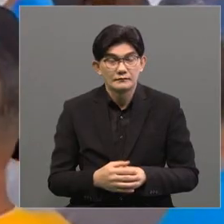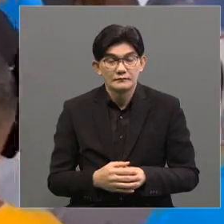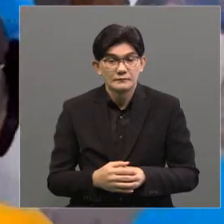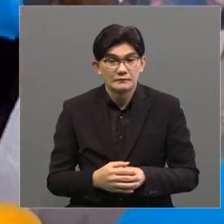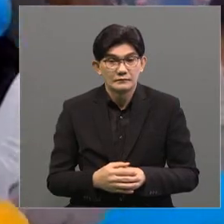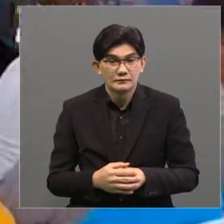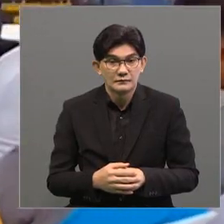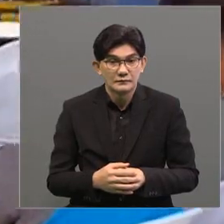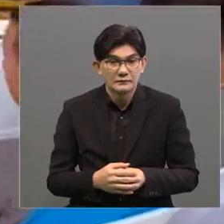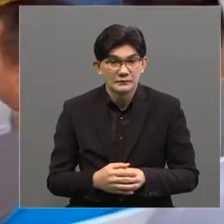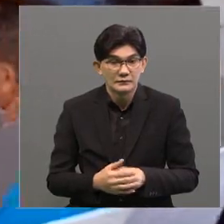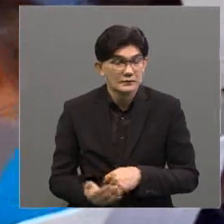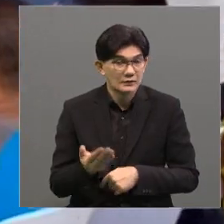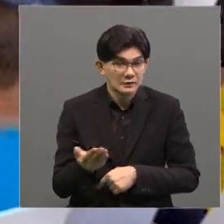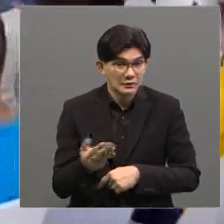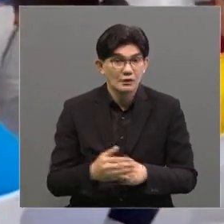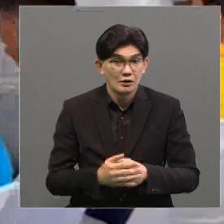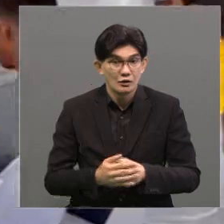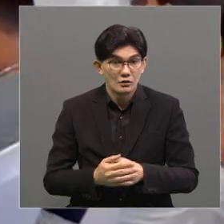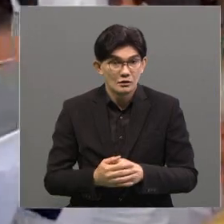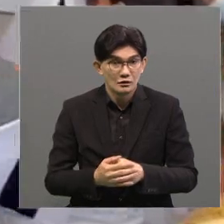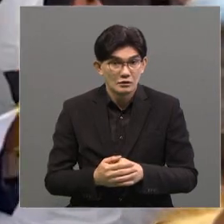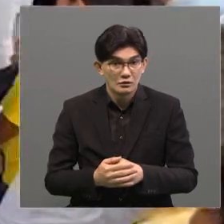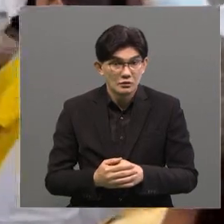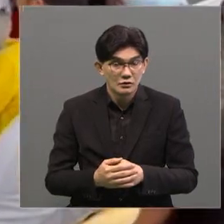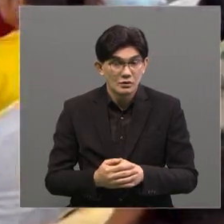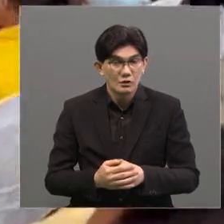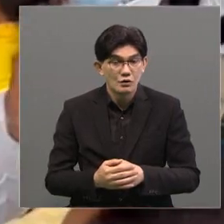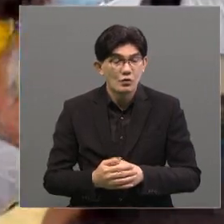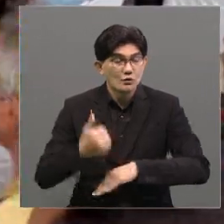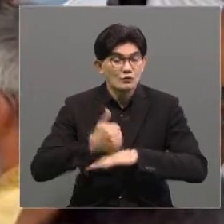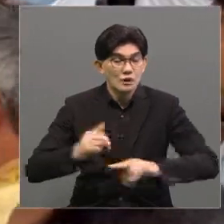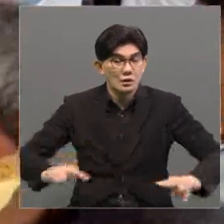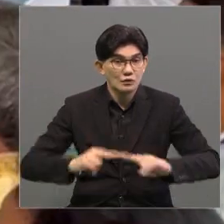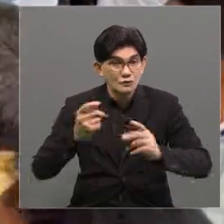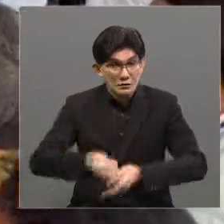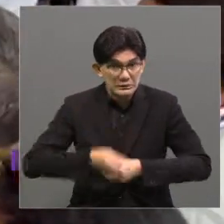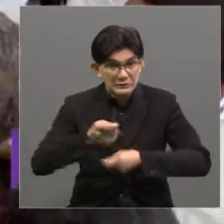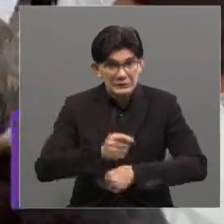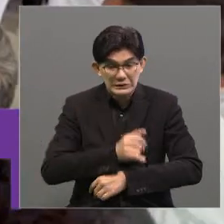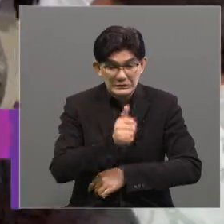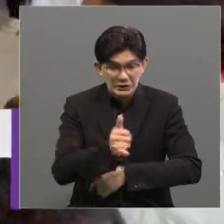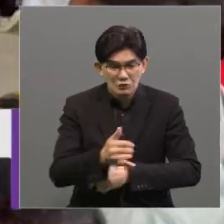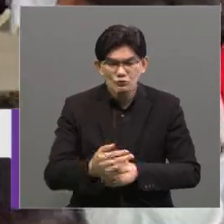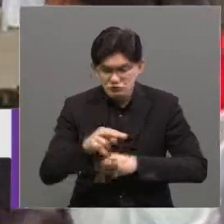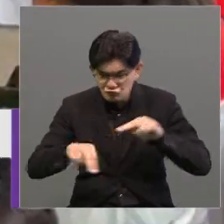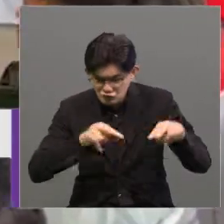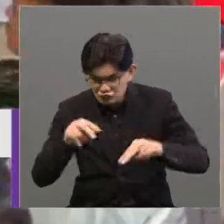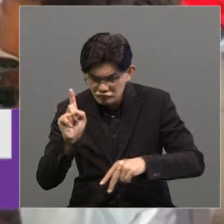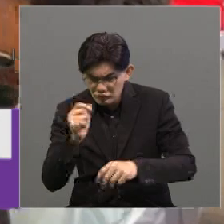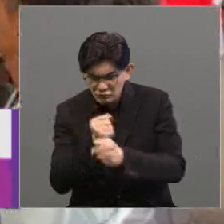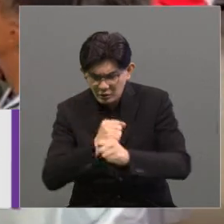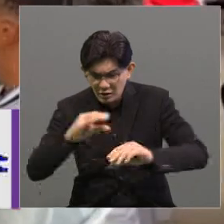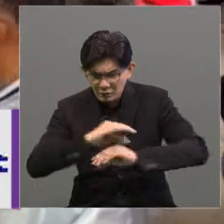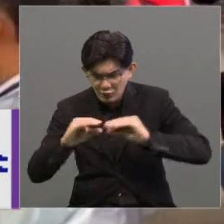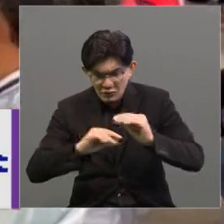ขณะที่ทางร้อยเอกธรรมนัสพรหมเผ่ารัฐมนตรีว่าการกระทรวงเกษตรและสหกรณ์นะครับได้ลงพื้นที่ไปดูเรื่องของการดำเนินโครง